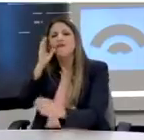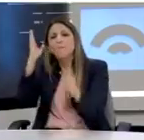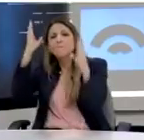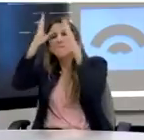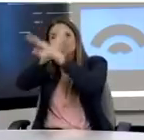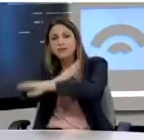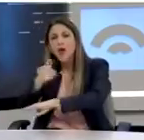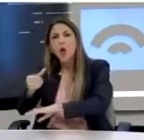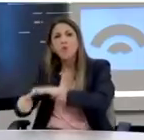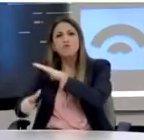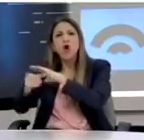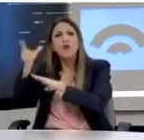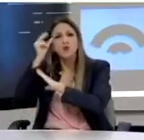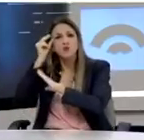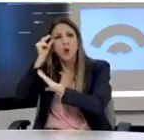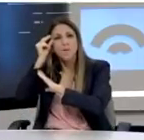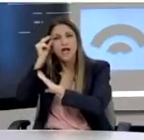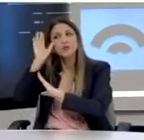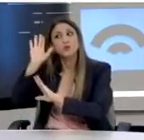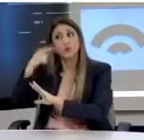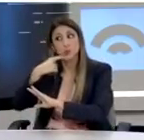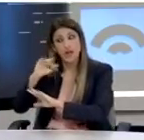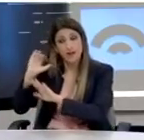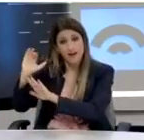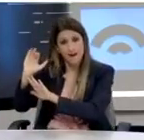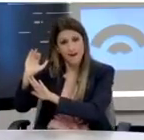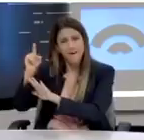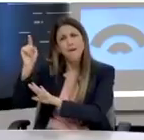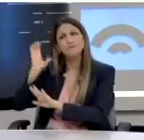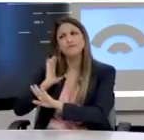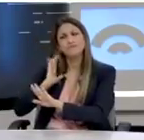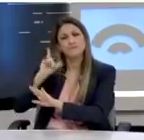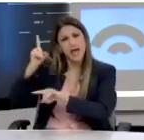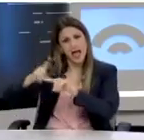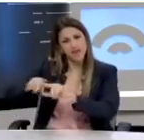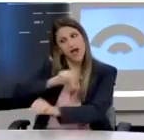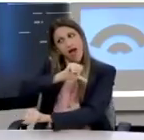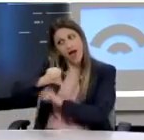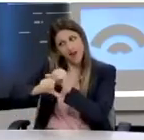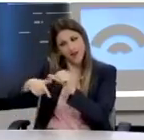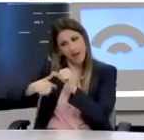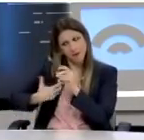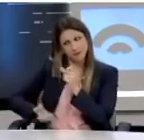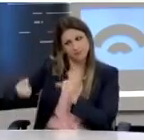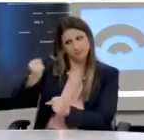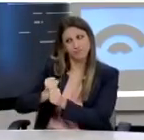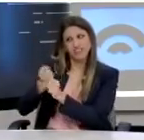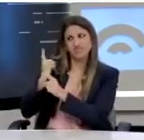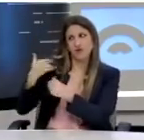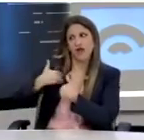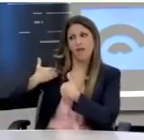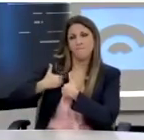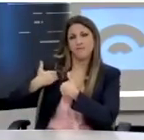αυτούς, εμείς θέλουμε να προχωρήσουμε, αλλά μην πας με αυτούς, θα αλλάξουν τα πράγματα στην Ελλάδα και θα κάνουμε εμείς συμφωνία. Αυτή είναι η